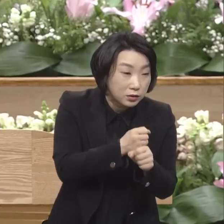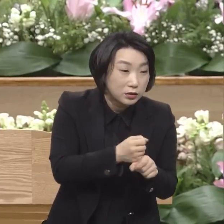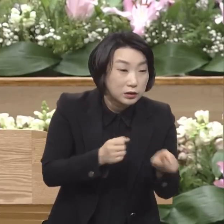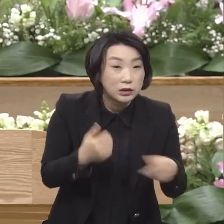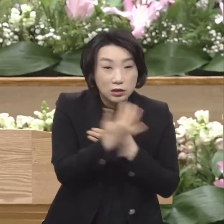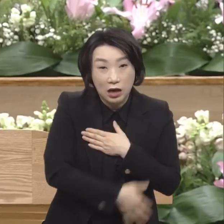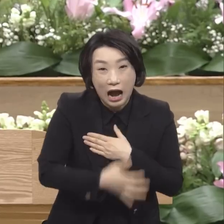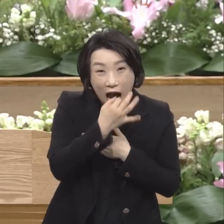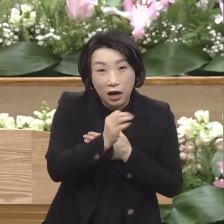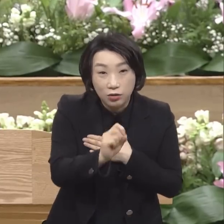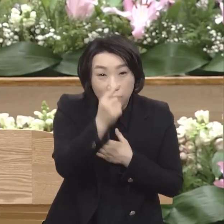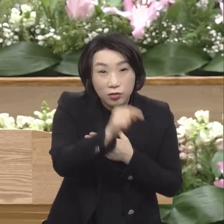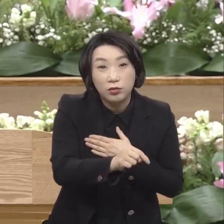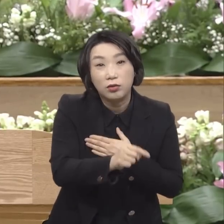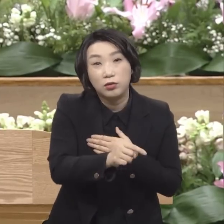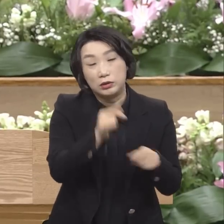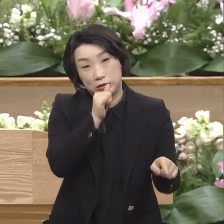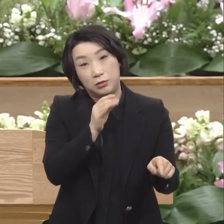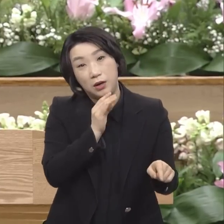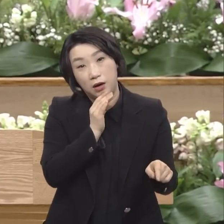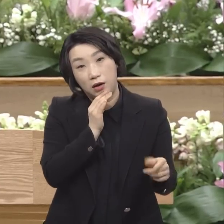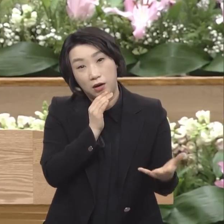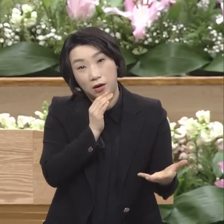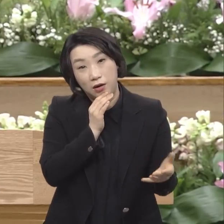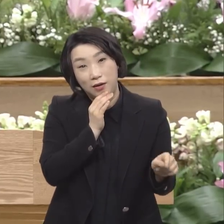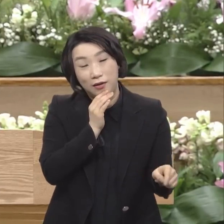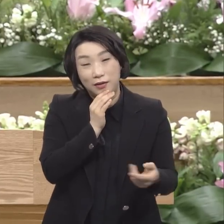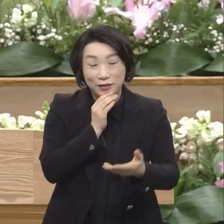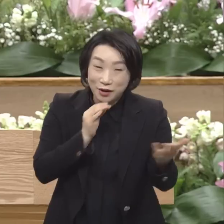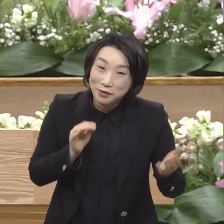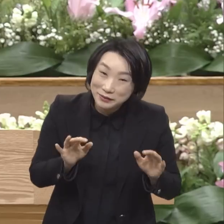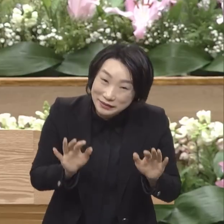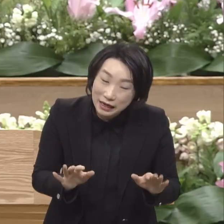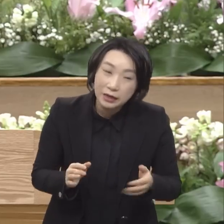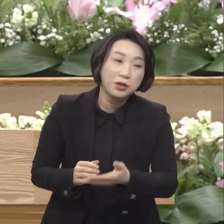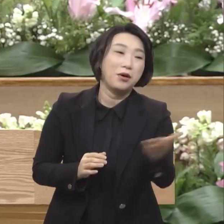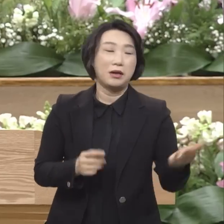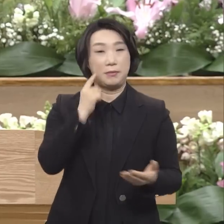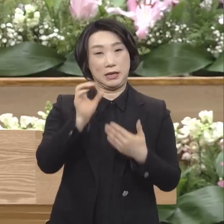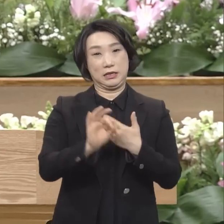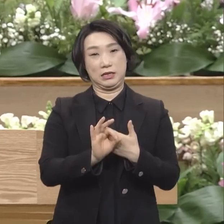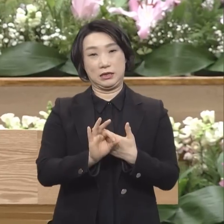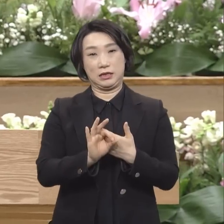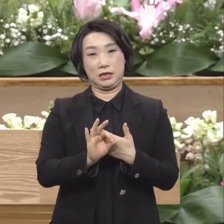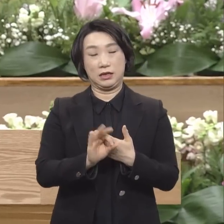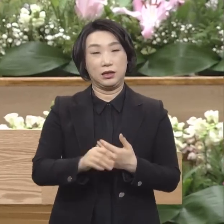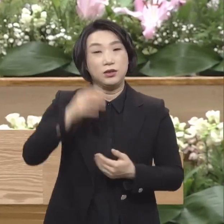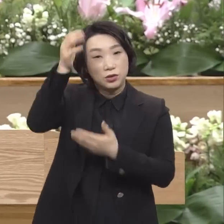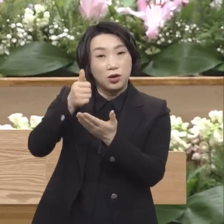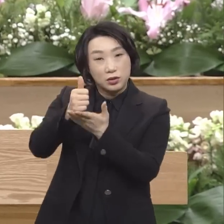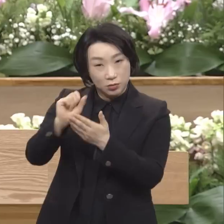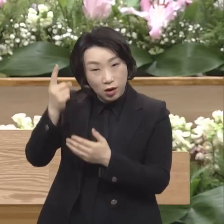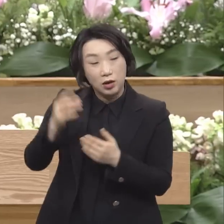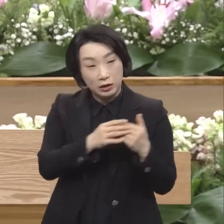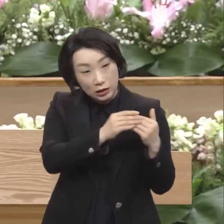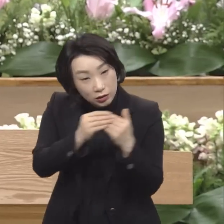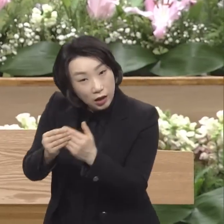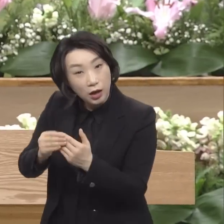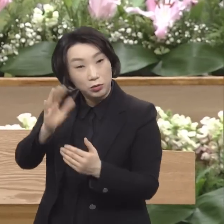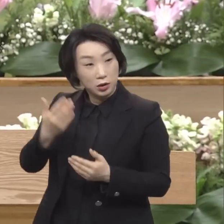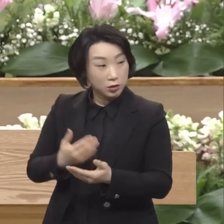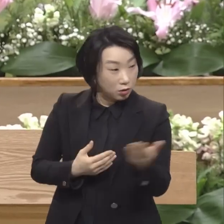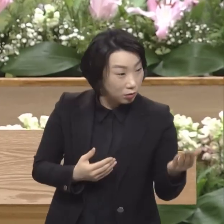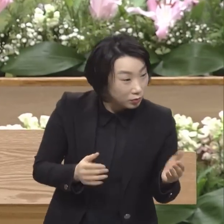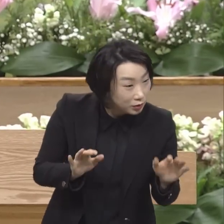육신의 소욕 요놈 때문에 못한다는 거야. 그래서 너희가 만일 성령으로 인도하는 바가